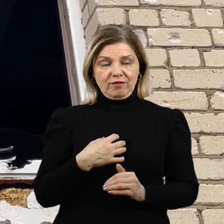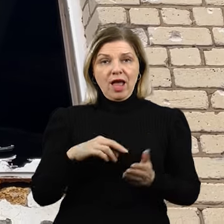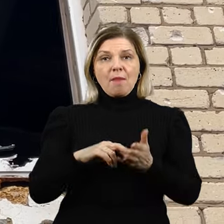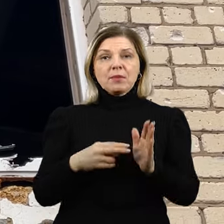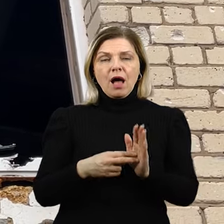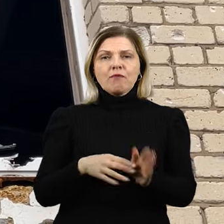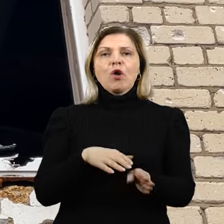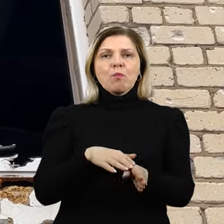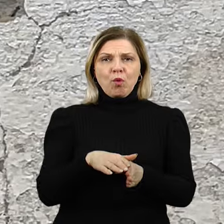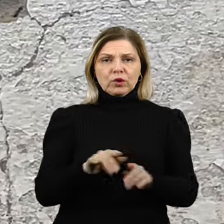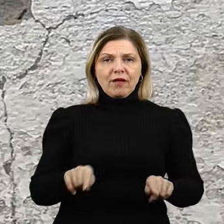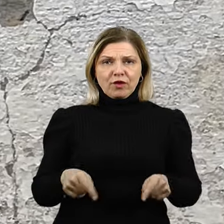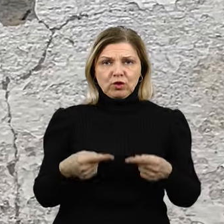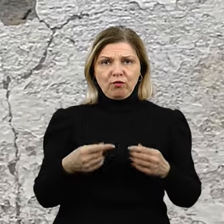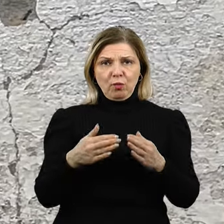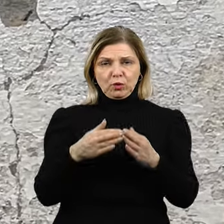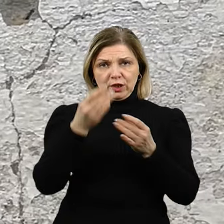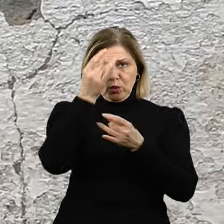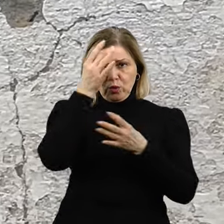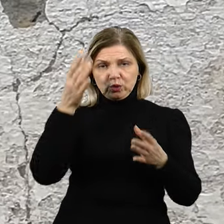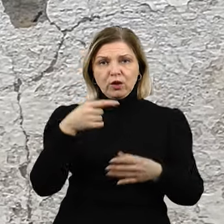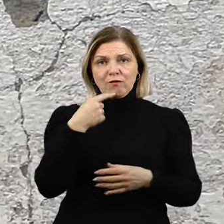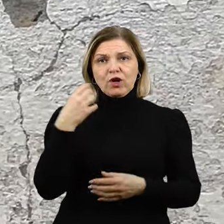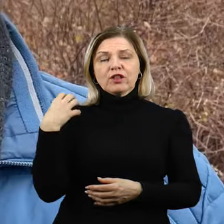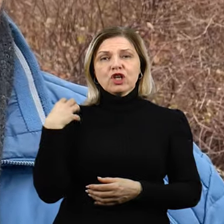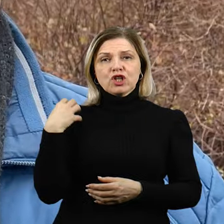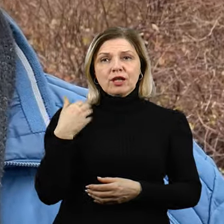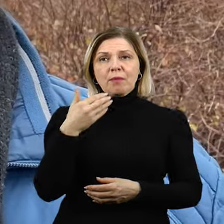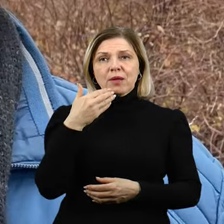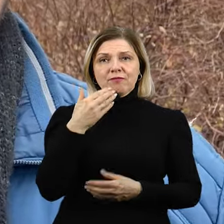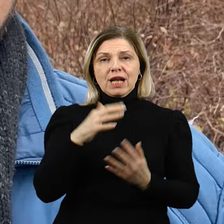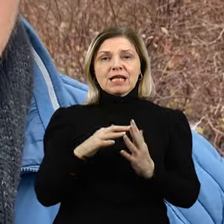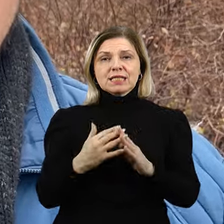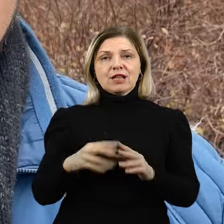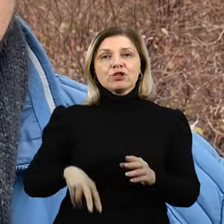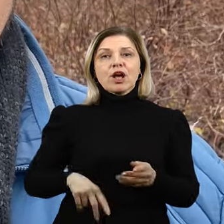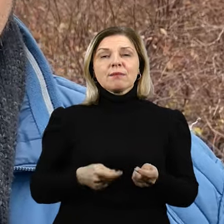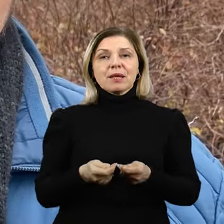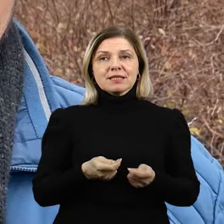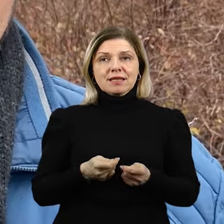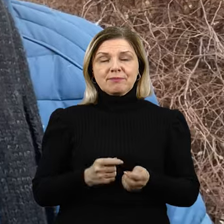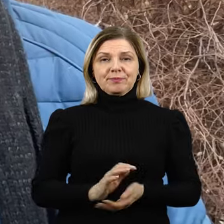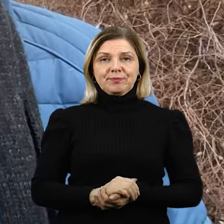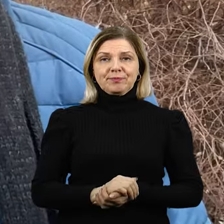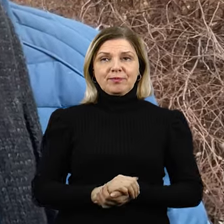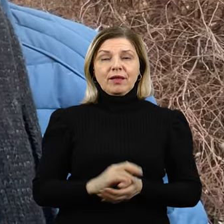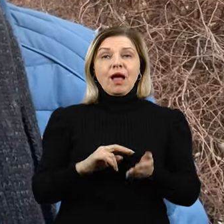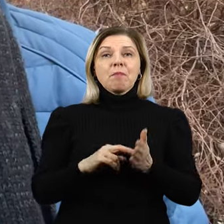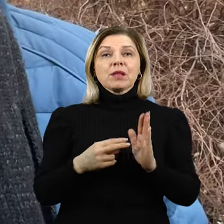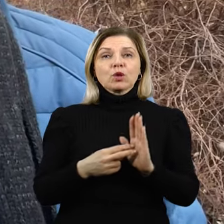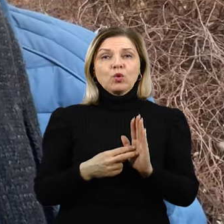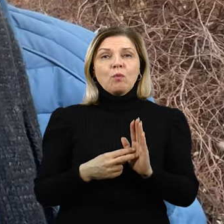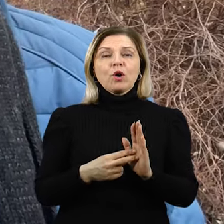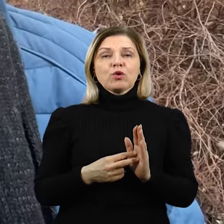повністю відновити будинок культури, говорить начальник Первомайської селищної військової адміністрації Максим Коровай. Плануємо